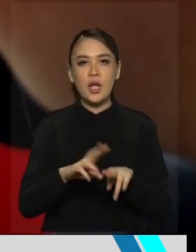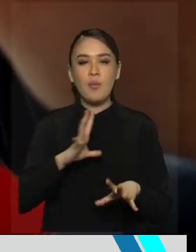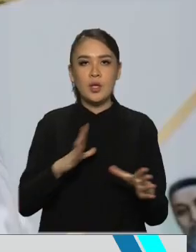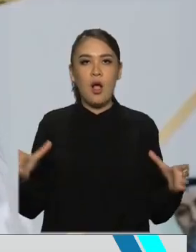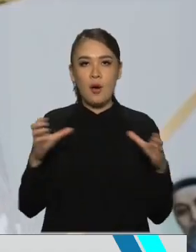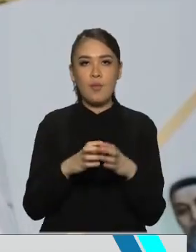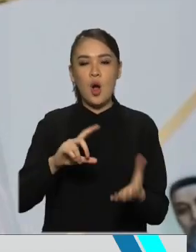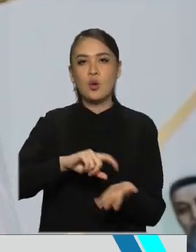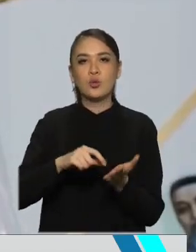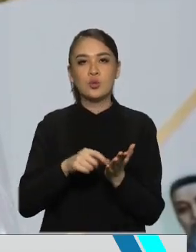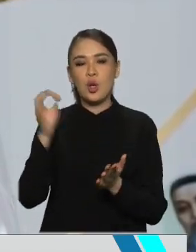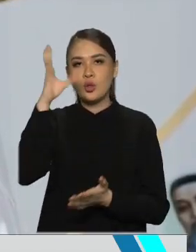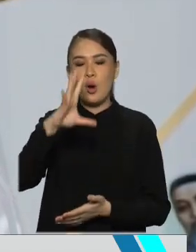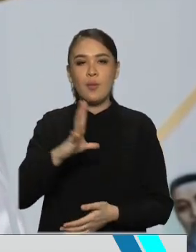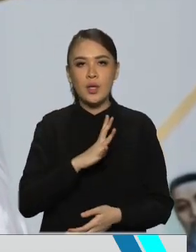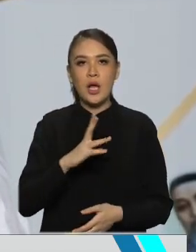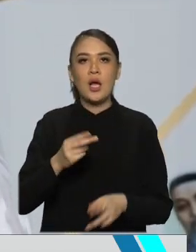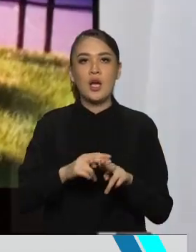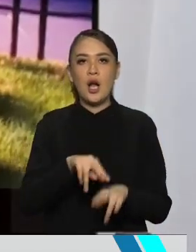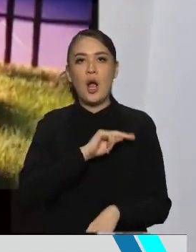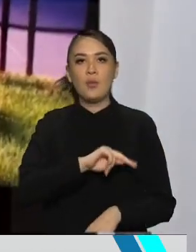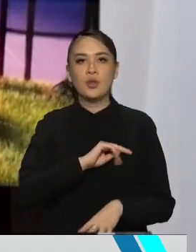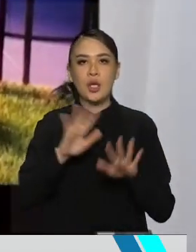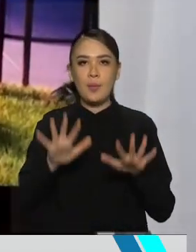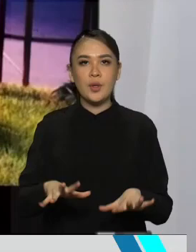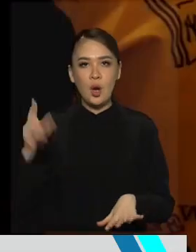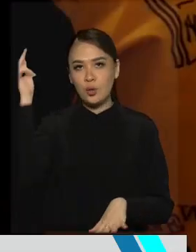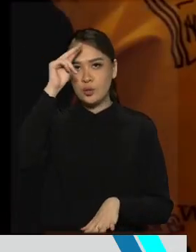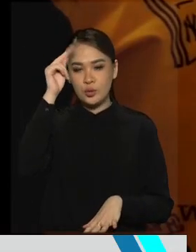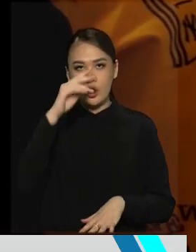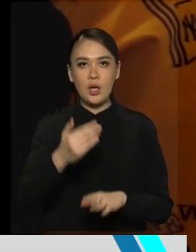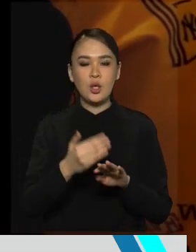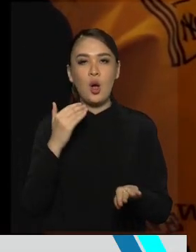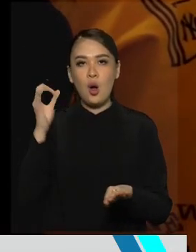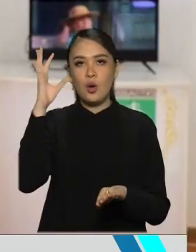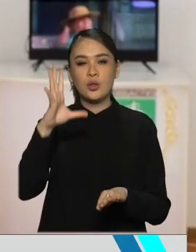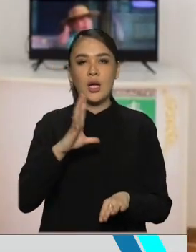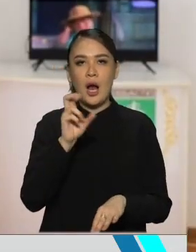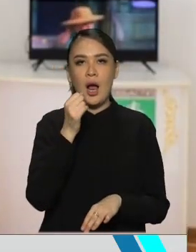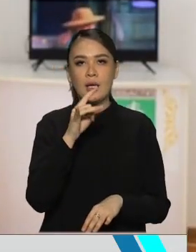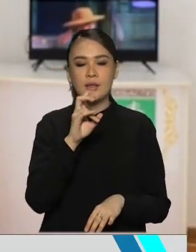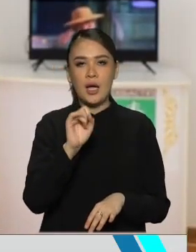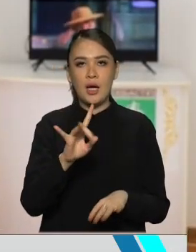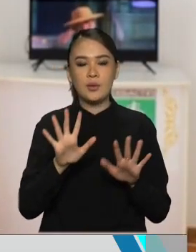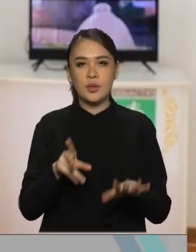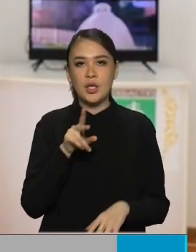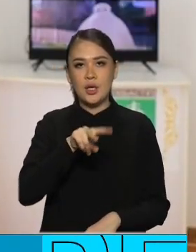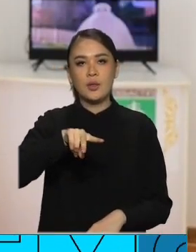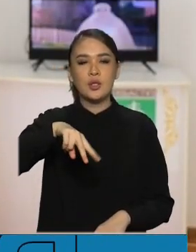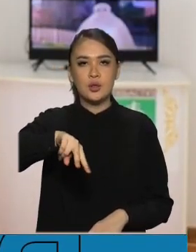энтузиастов в кружке «Национальный колорит», которая работает на базе образовательно-досугового комплекса «Кайнар». В